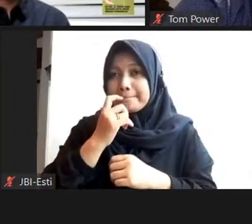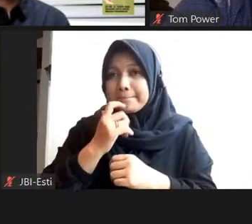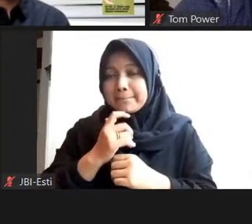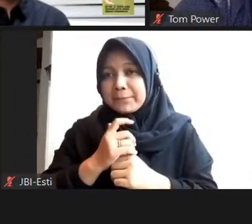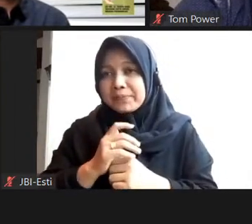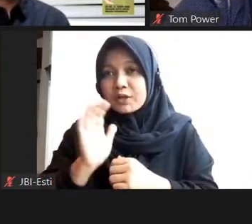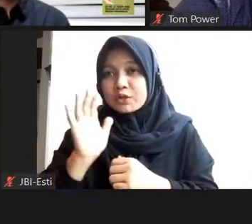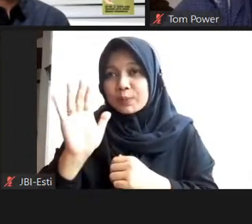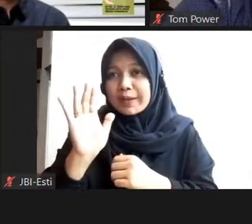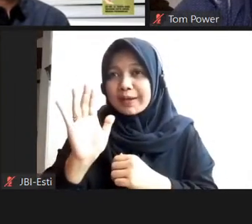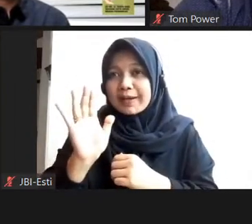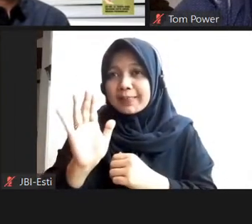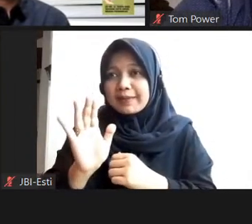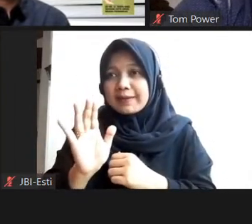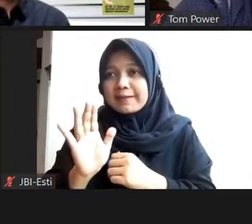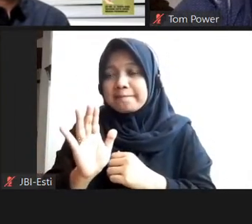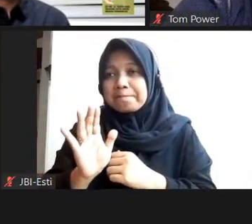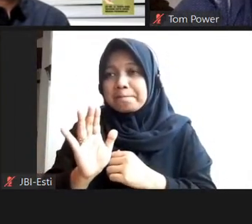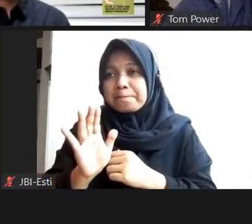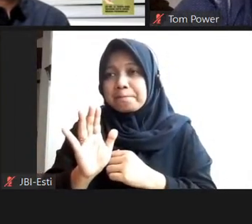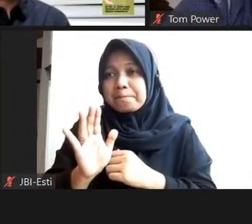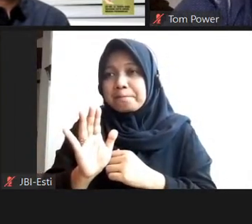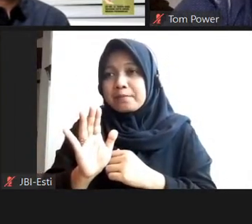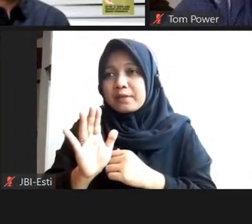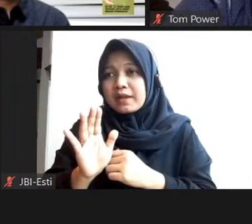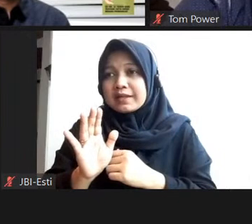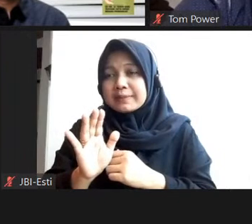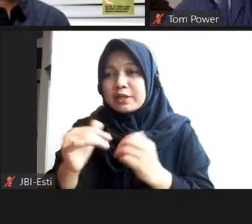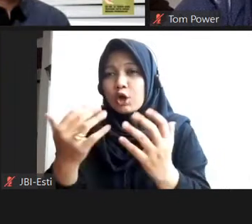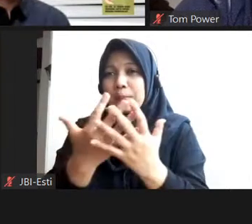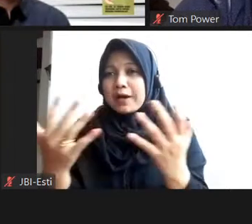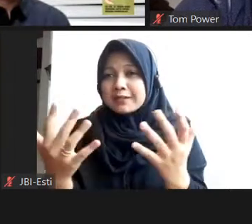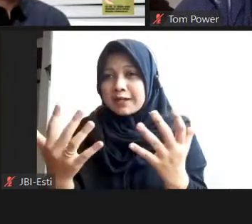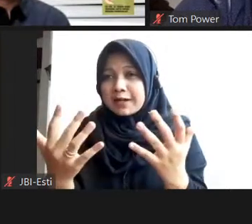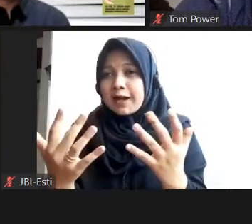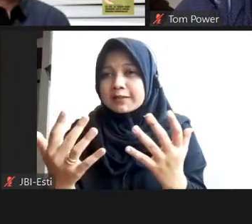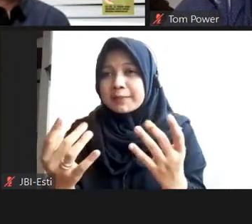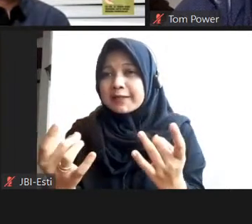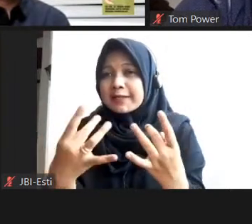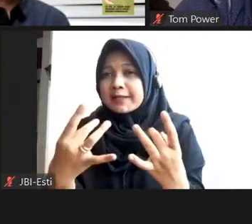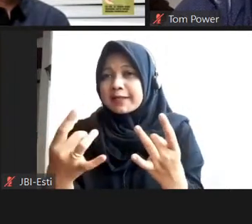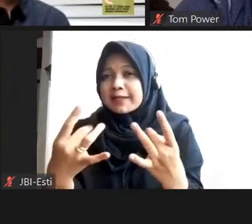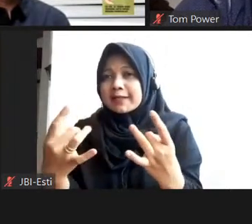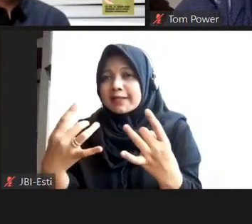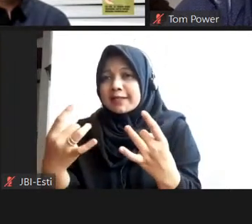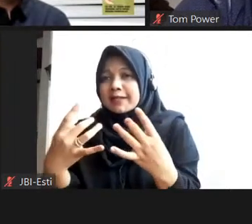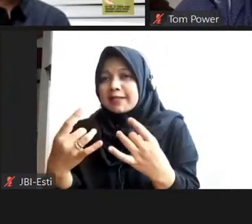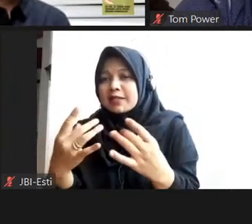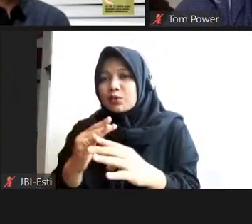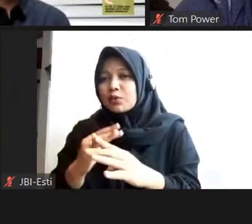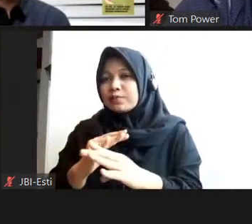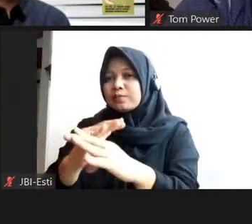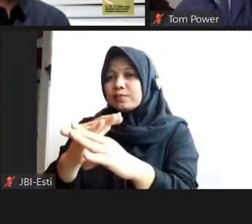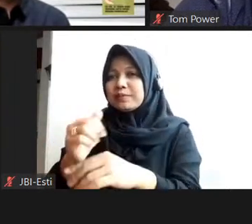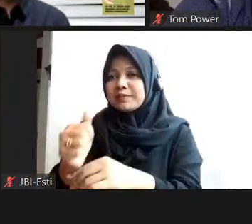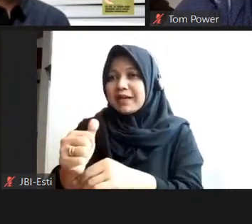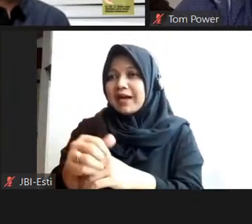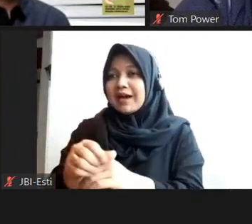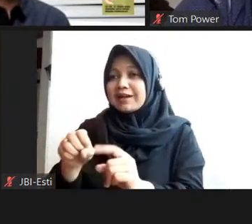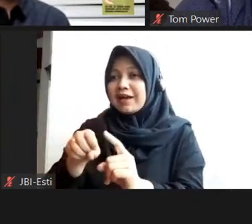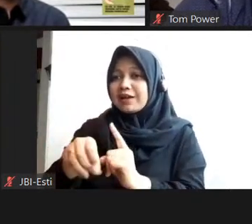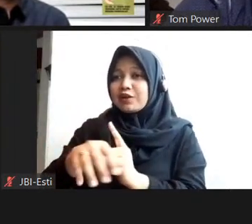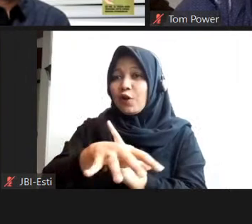kritikan-kritikan yang disampaikan oleh masyarakat secara umum. Nah, influencer ini kenapa berguna? Karena mereka menjadi sekarang focal point yang sangat kuat